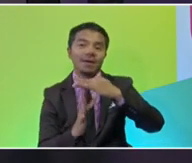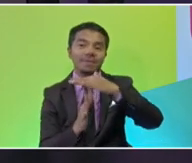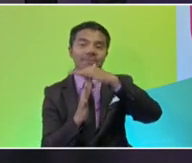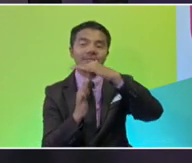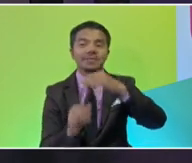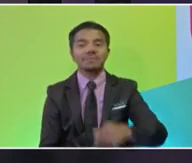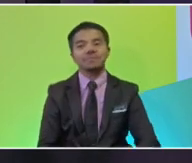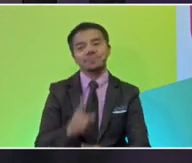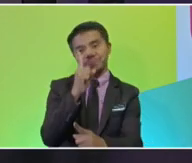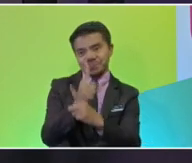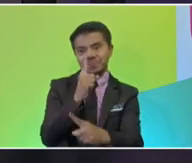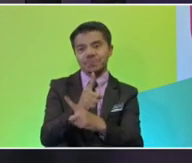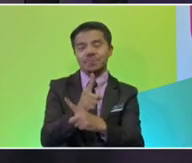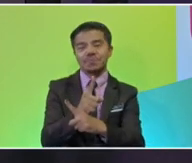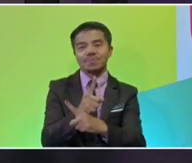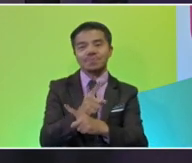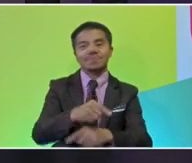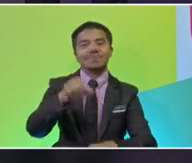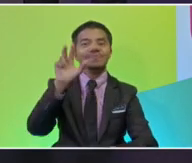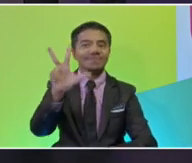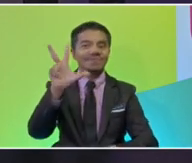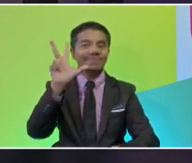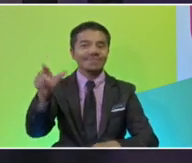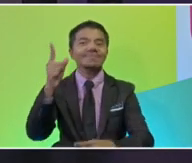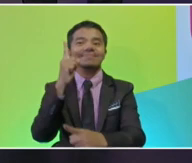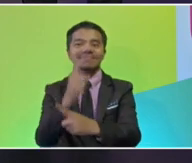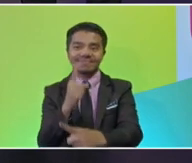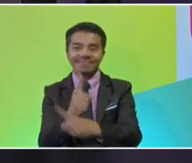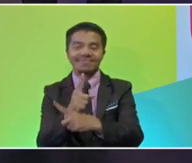segitiga betul Mira Dika depan Mira tuh